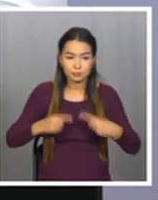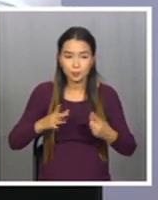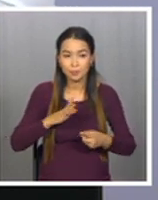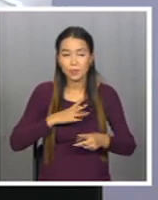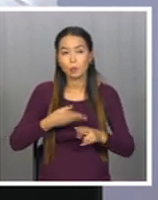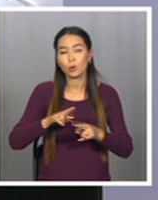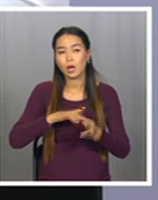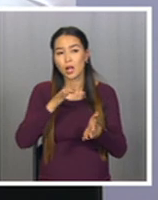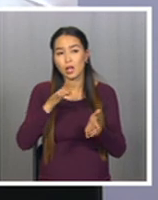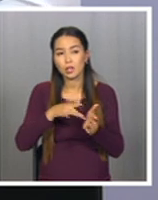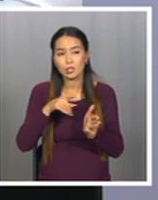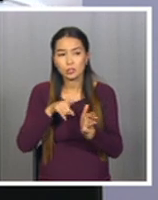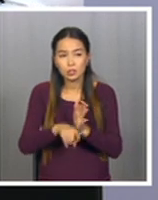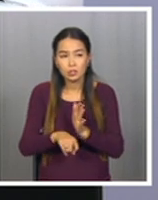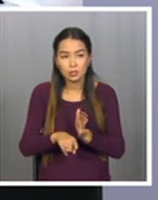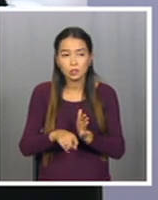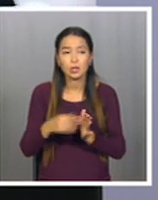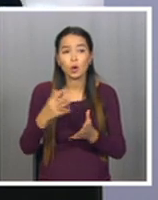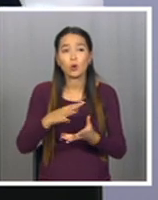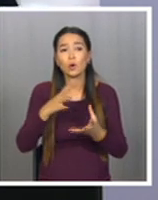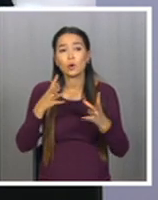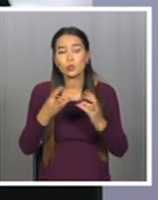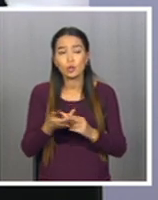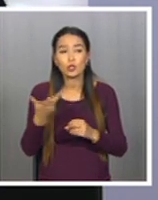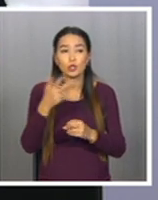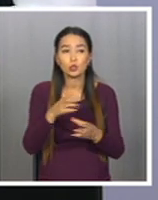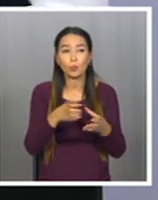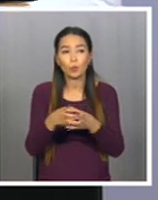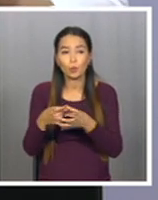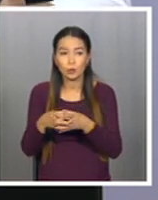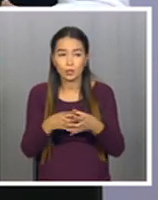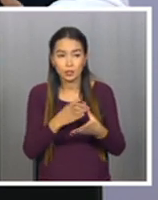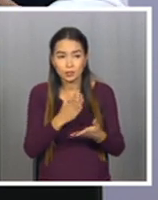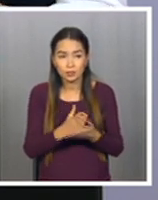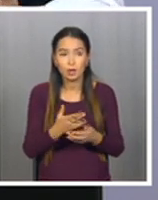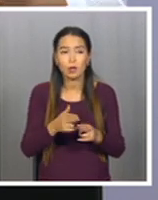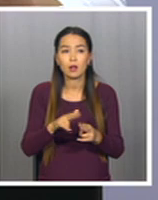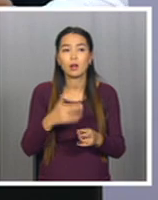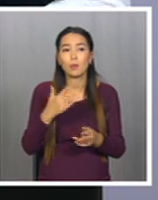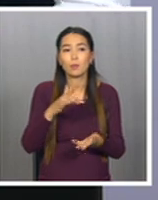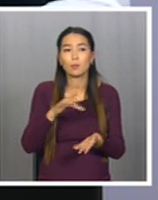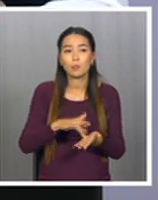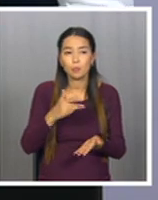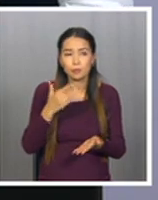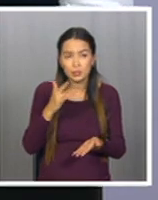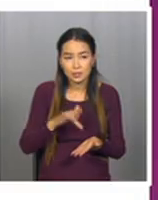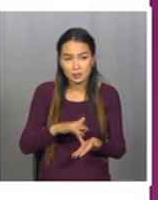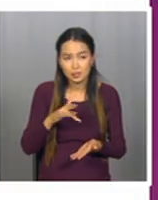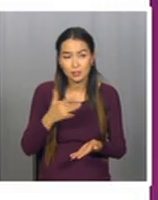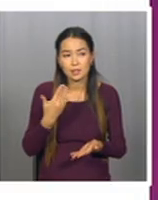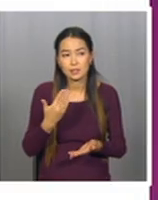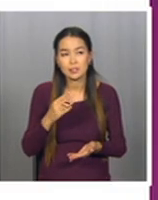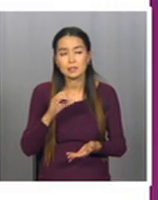ішінде қала жалпы өзі үш бөліктен тұрды. Ол ортасындағы орталығы цитадель деп